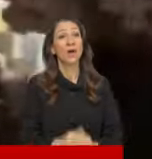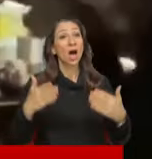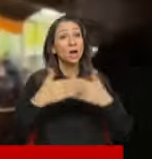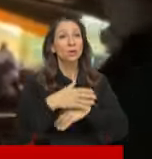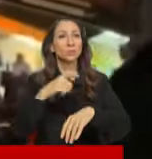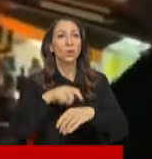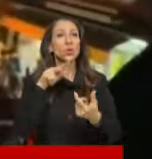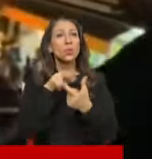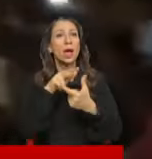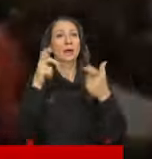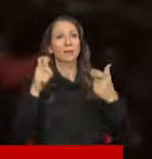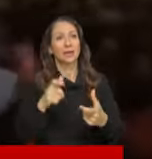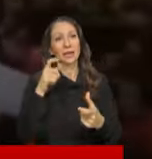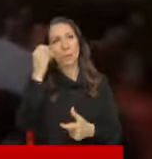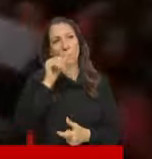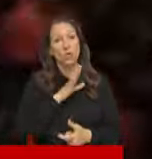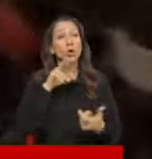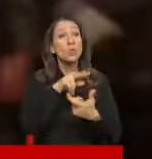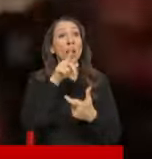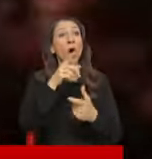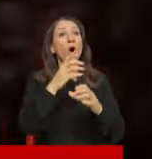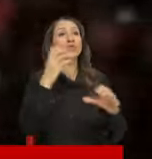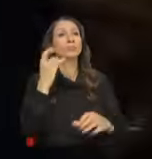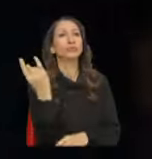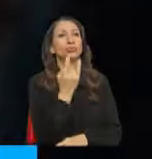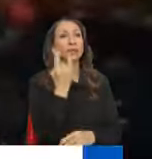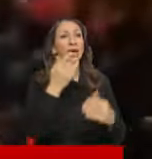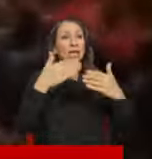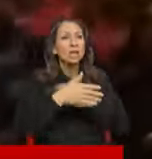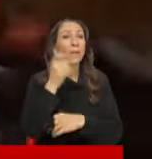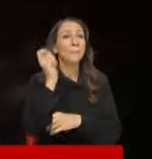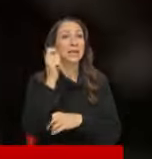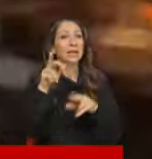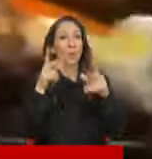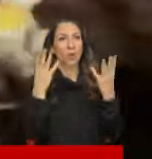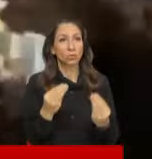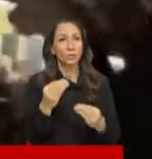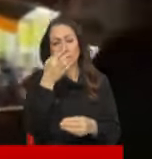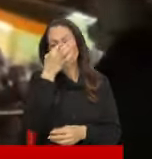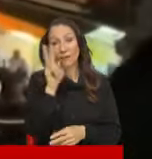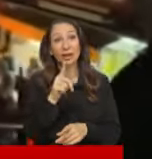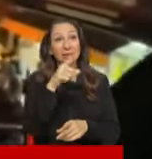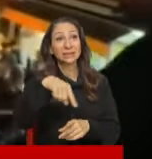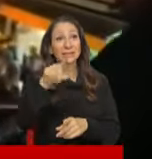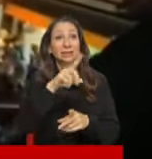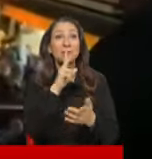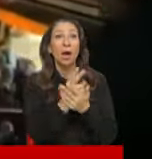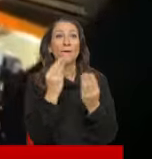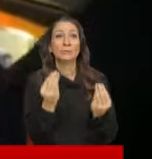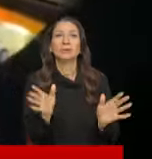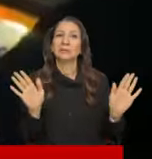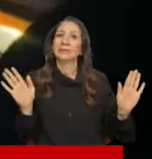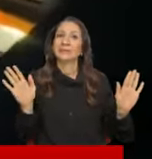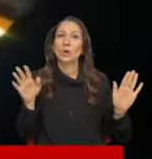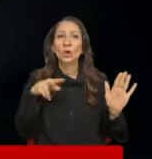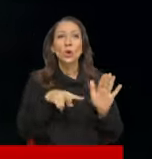saatlerinde Ümraniye'de İmamoğlu Ümraniye'deki otobüs gezisi gece mitingine dönüştü Vallahi siz karar vermişsiniz